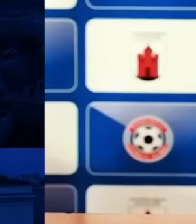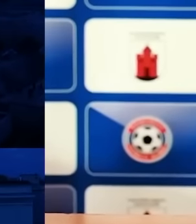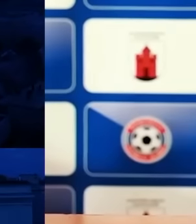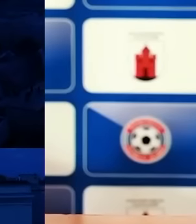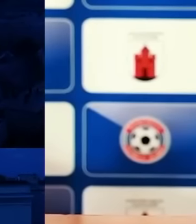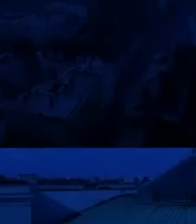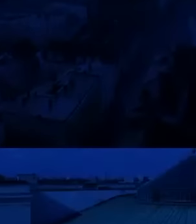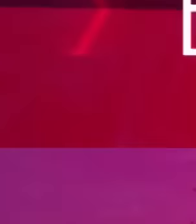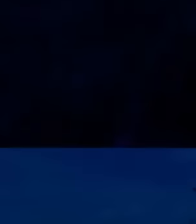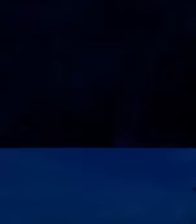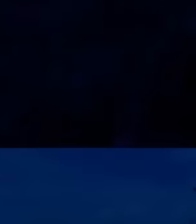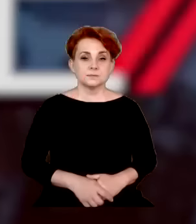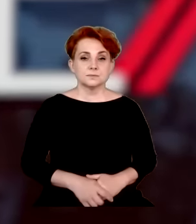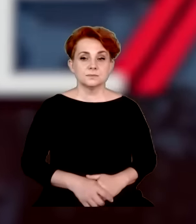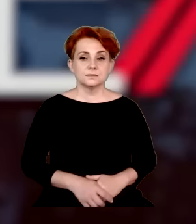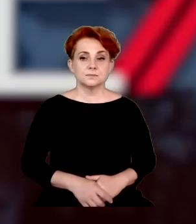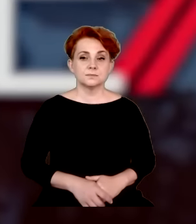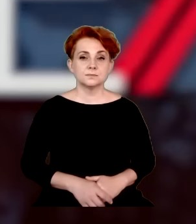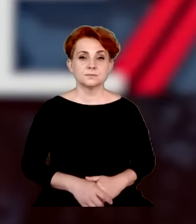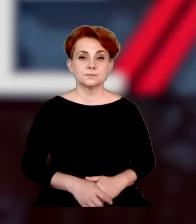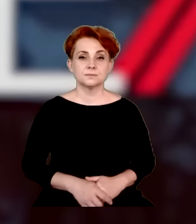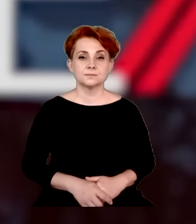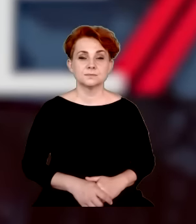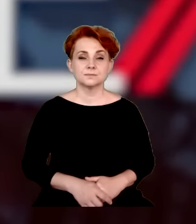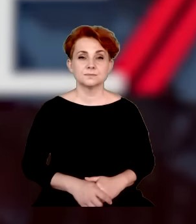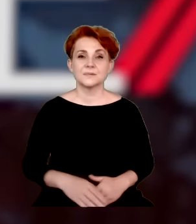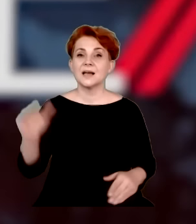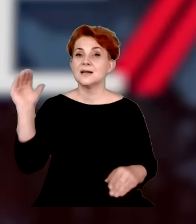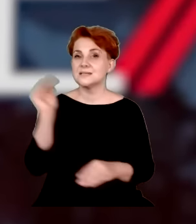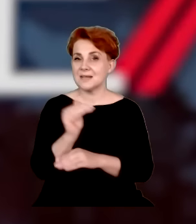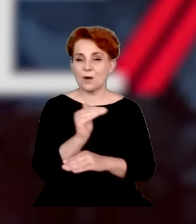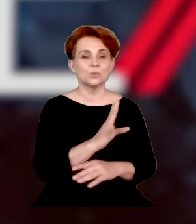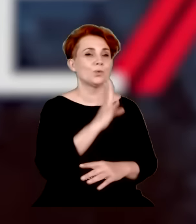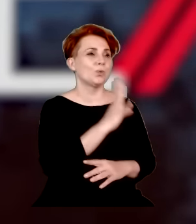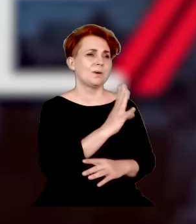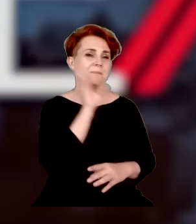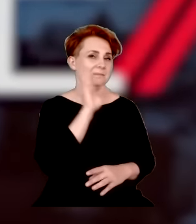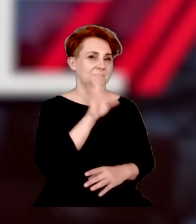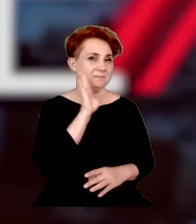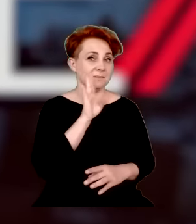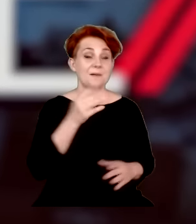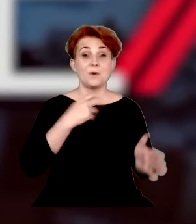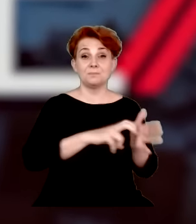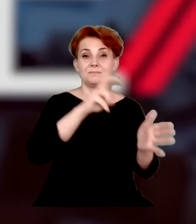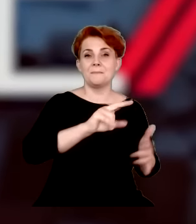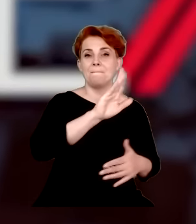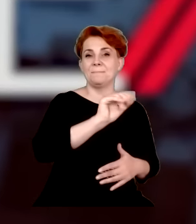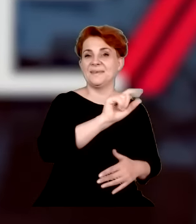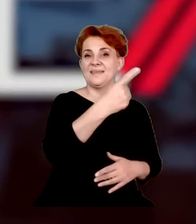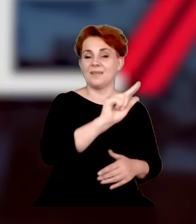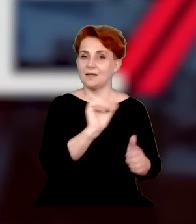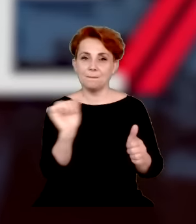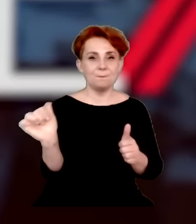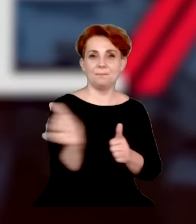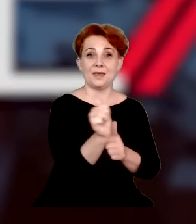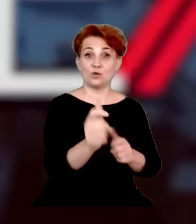do tego prestiżowego turnieju. Na zachodzie, tym amerykańskim, bez zmian. Po rezygnacji Joe Bidena na pierwszy plan w wyścigu o